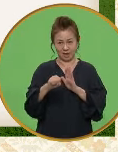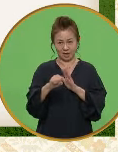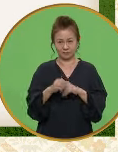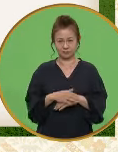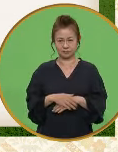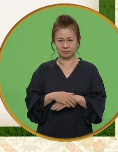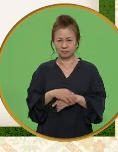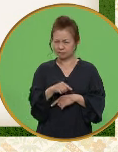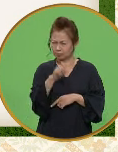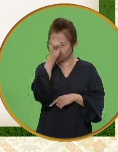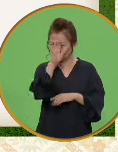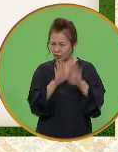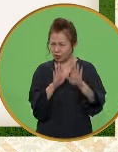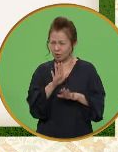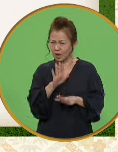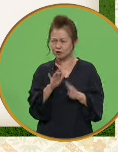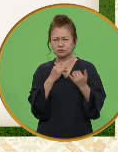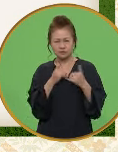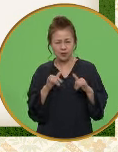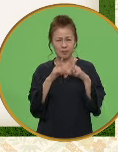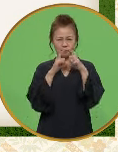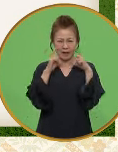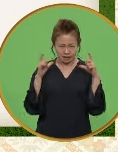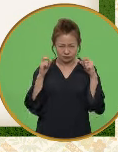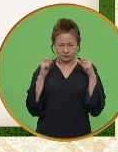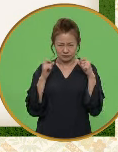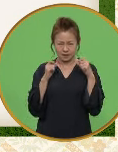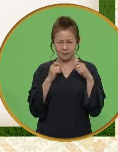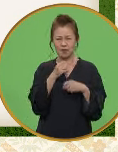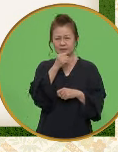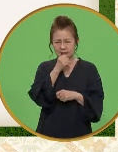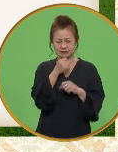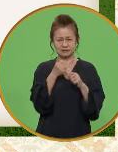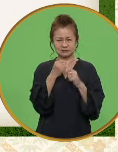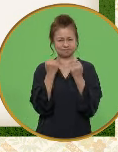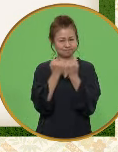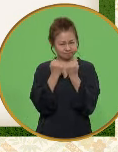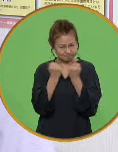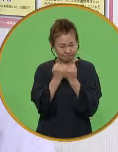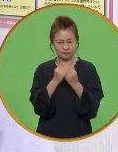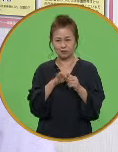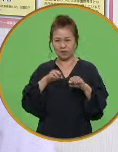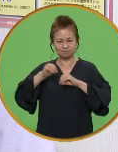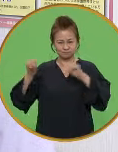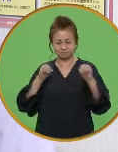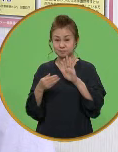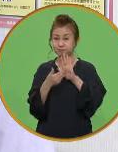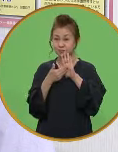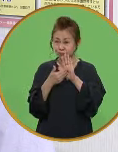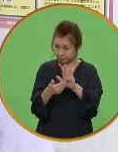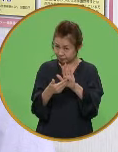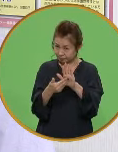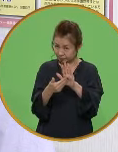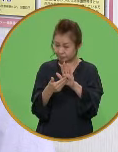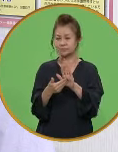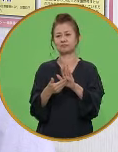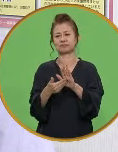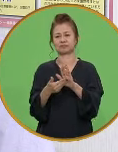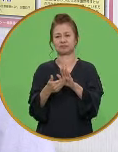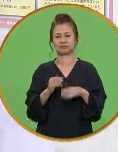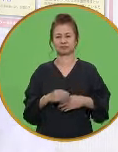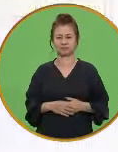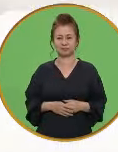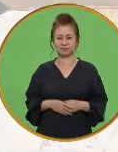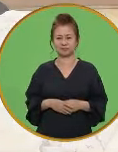。症状のある人はマスクを正しく着用するなど、咳エチケットを守り、他の人への感染防止に努めましょ